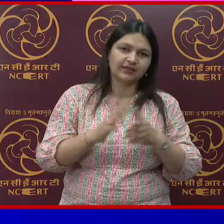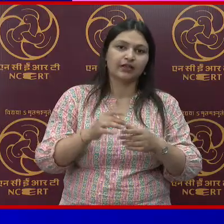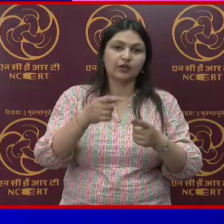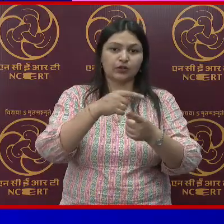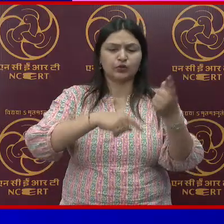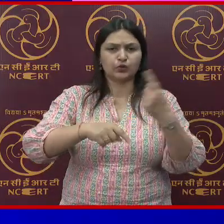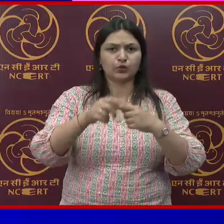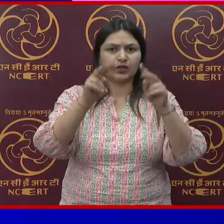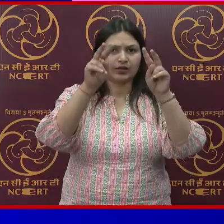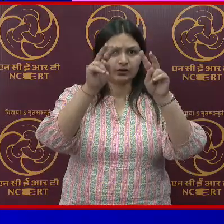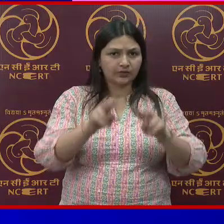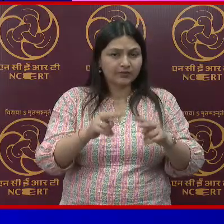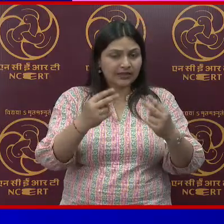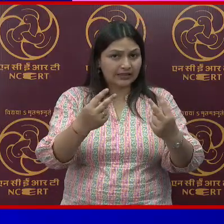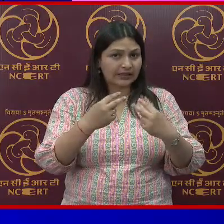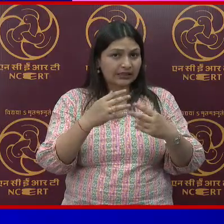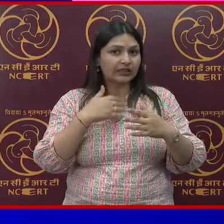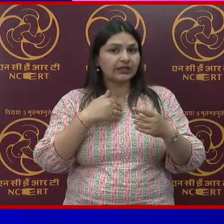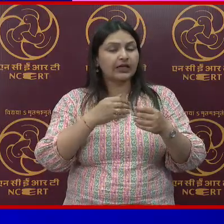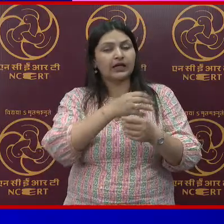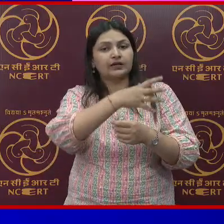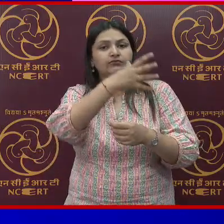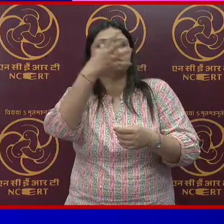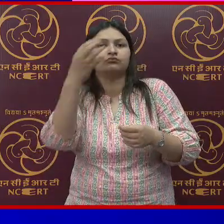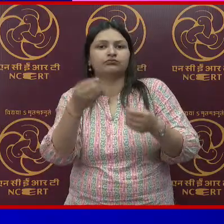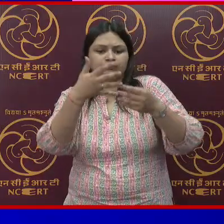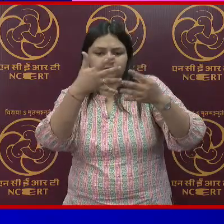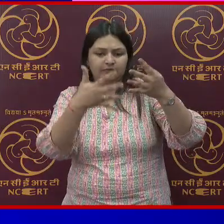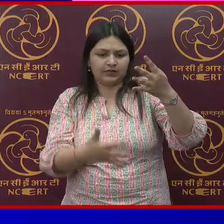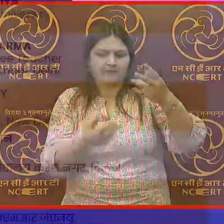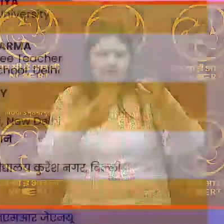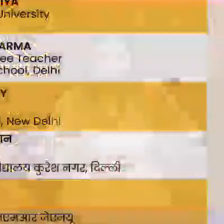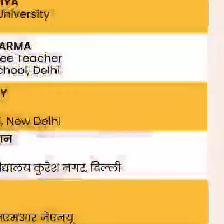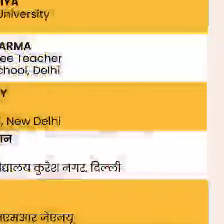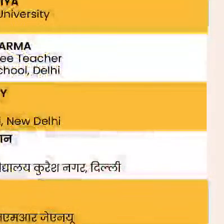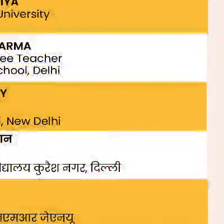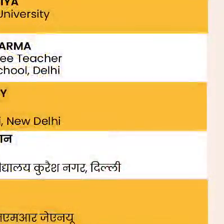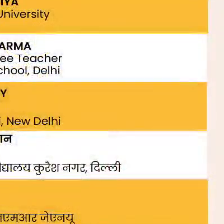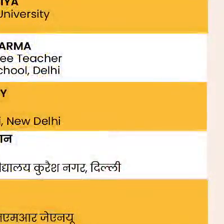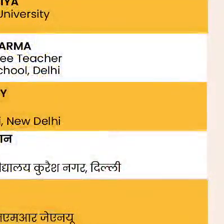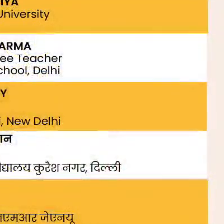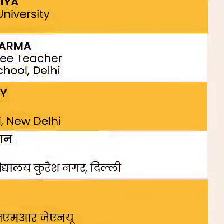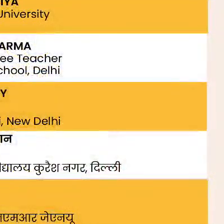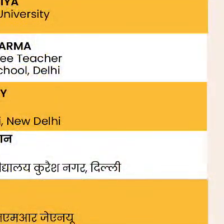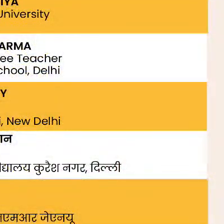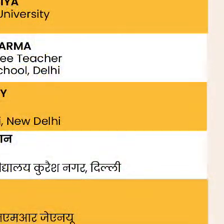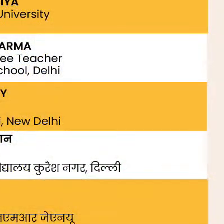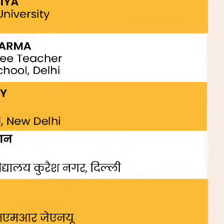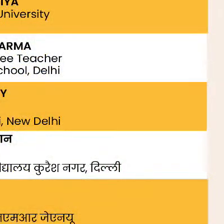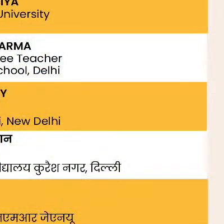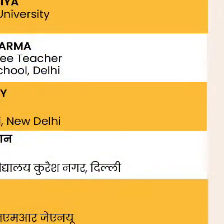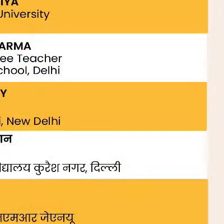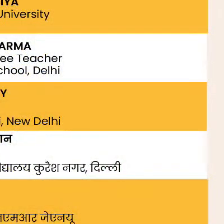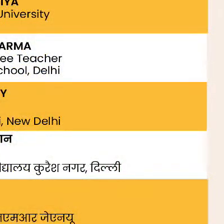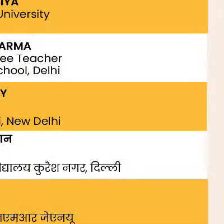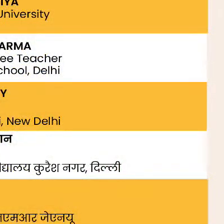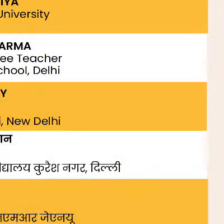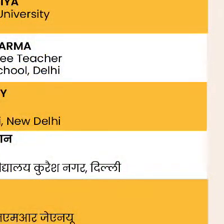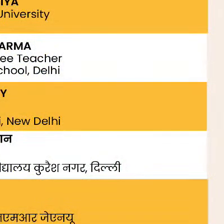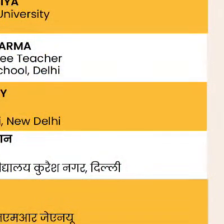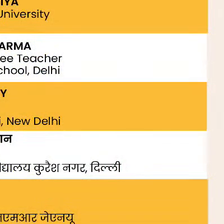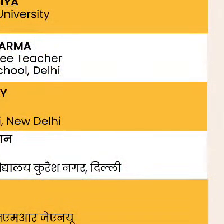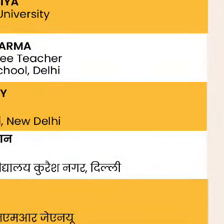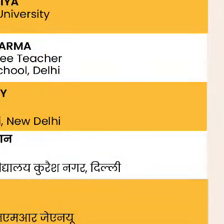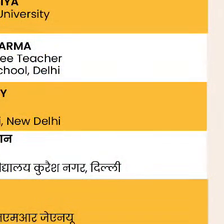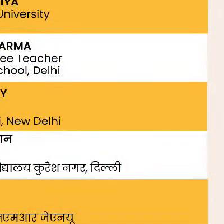दें कि आने वाले हमारे कौन से खास कार्यक्रम हैं उन पर भी नज़र डालते हैं जल्दी से. अब से थोड़ी ही देर में यानी कि 3 बजे हम लेकर आएंगे उर्दू